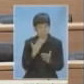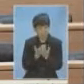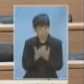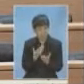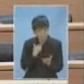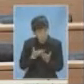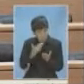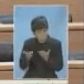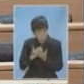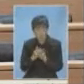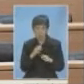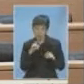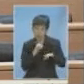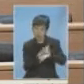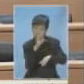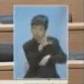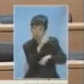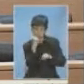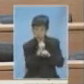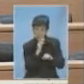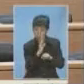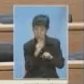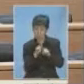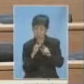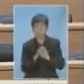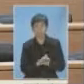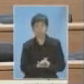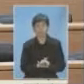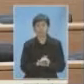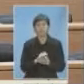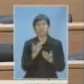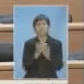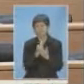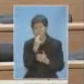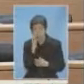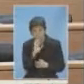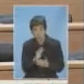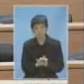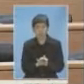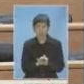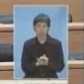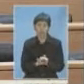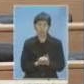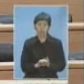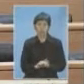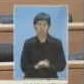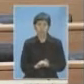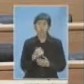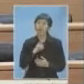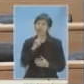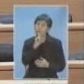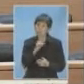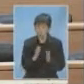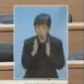มากพอที่จะไปซื้อนาฬิกามาติดแล้วบอกว่าหวังว่ามันจะเดินตรงกันหมดนะครับไม่ต้องไปเปลี่ยนทานไม่ต้องเปลี่ยนแบตเตอรี่คำถาม